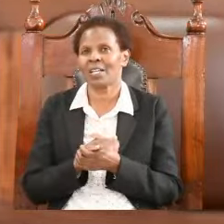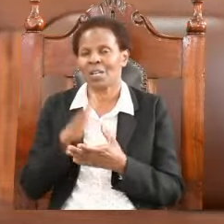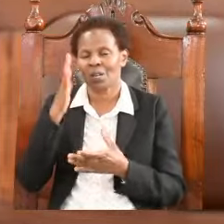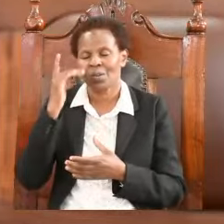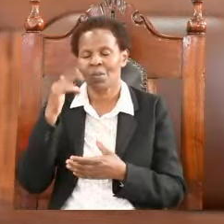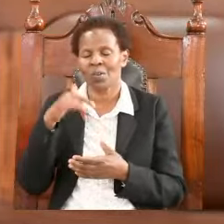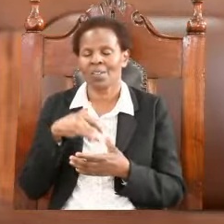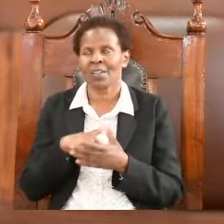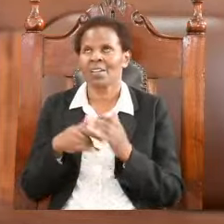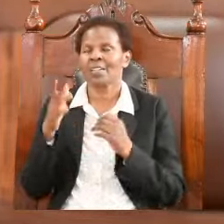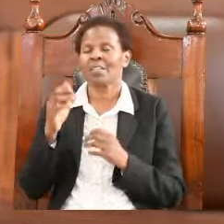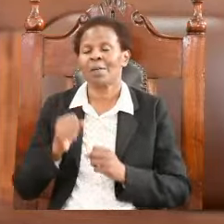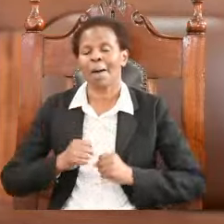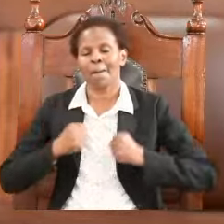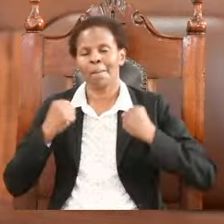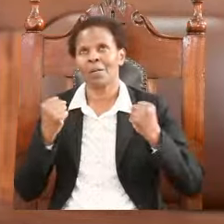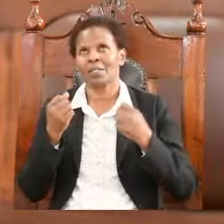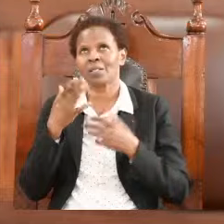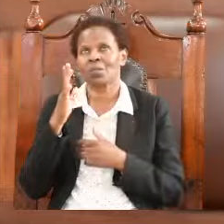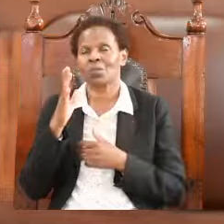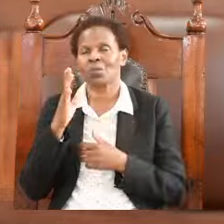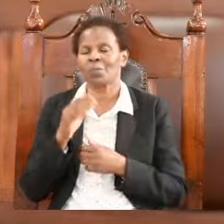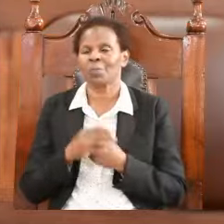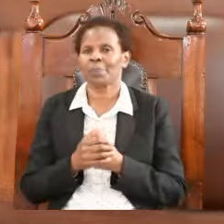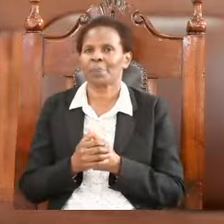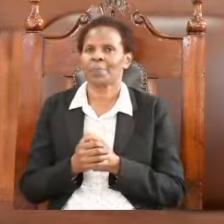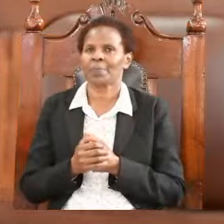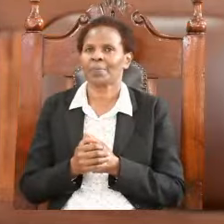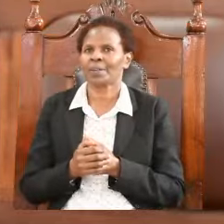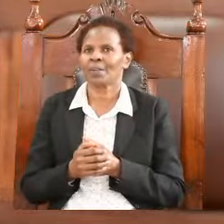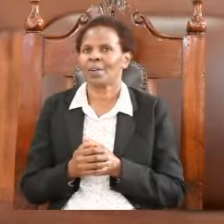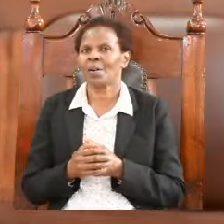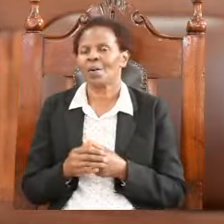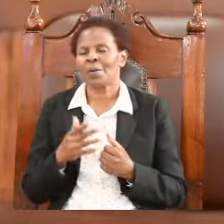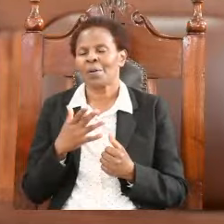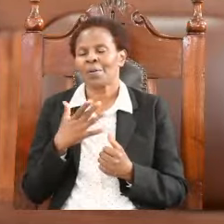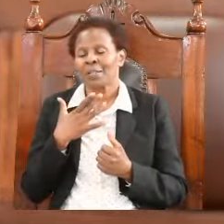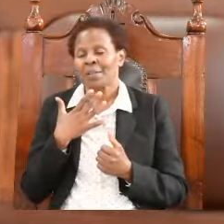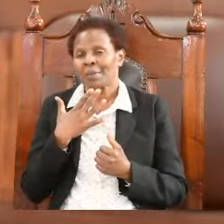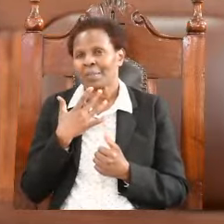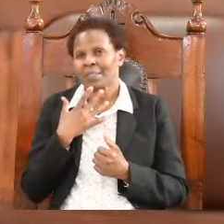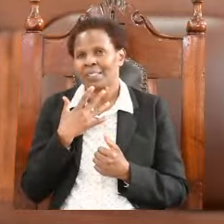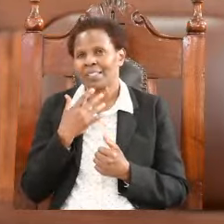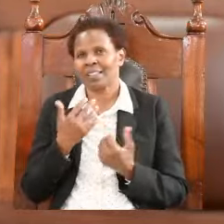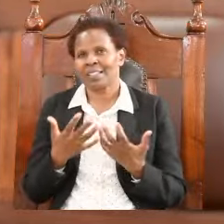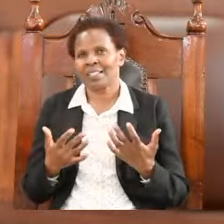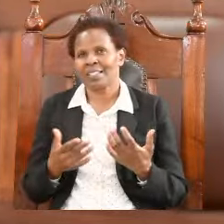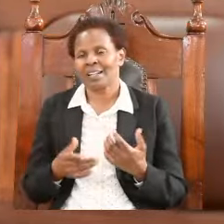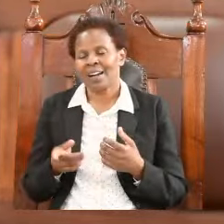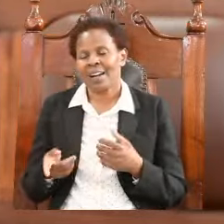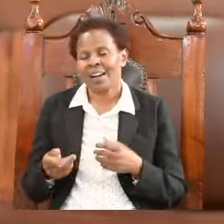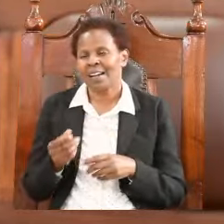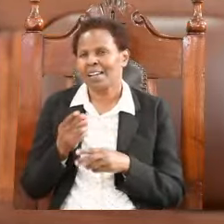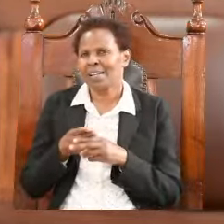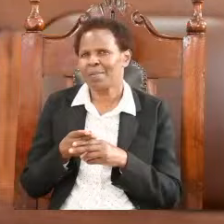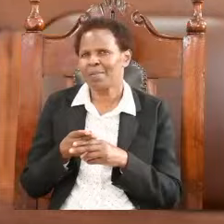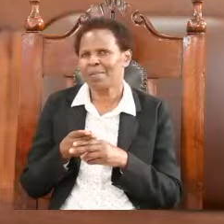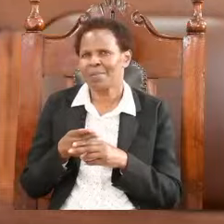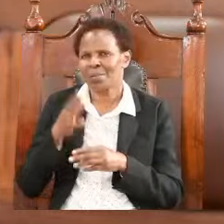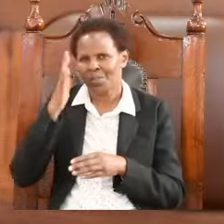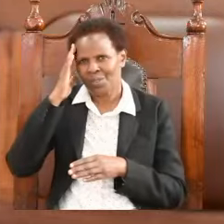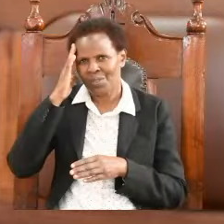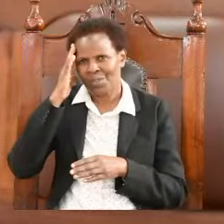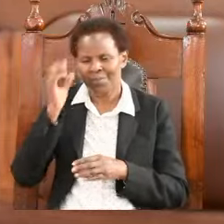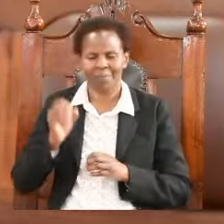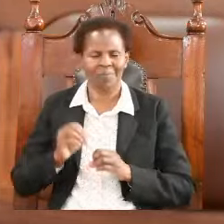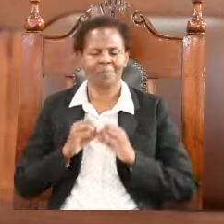na hinya na uhoti Ngai akimuringira kiama. Undu wa kugegania ni ati mwiritu uyu ritwa riake ona ritiheanitwo